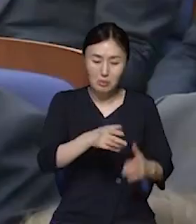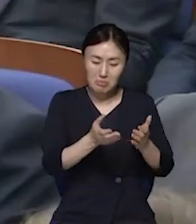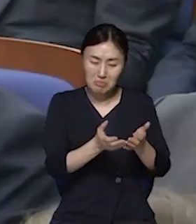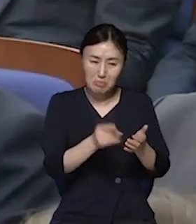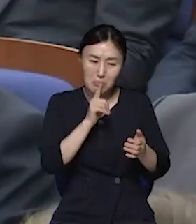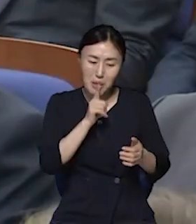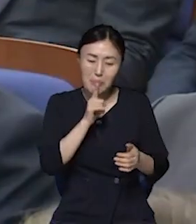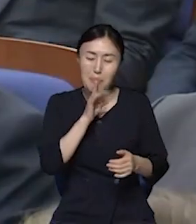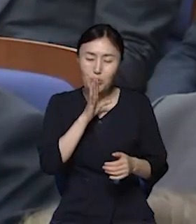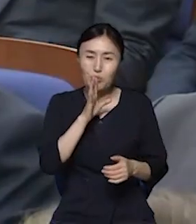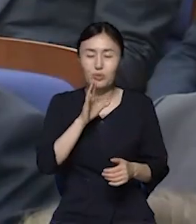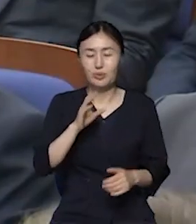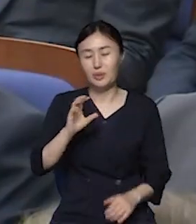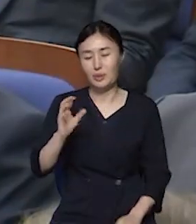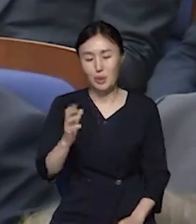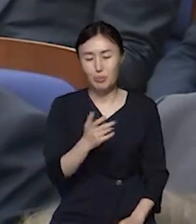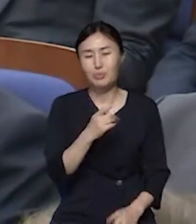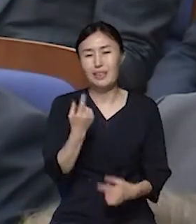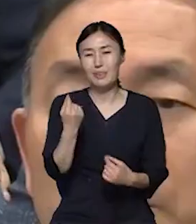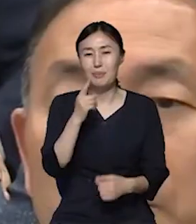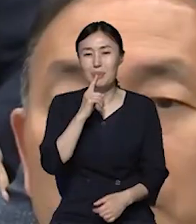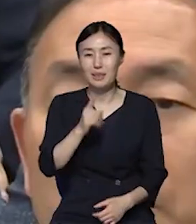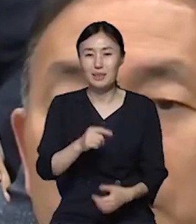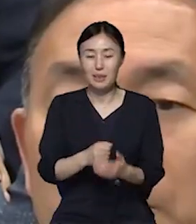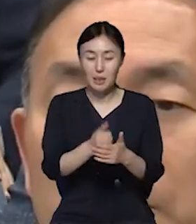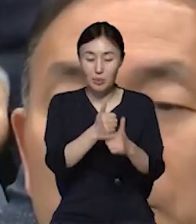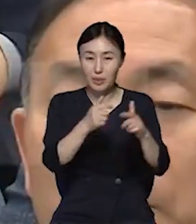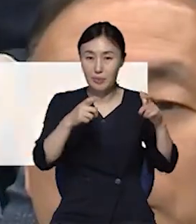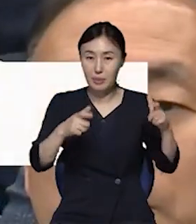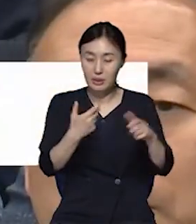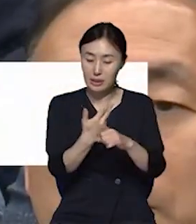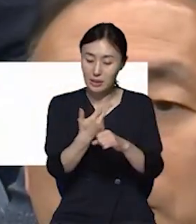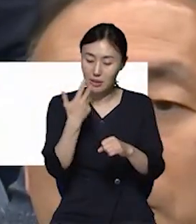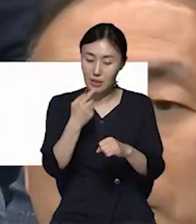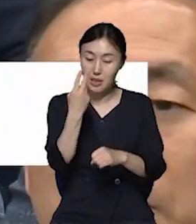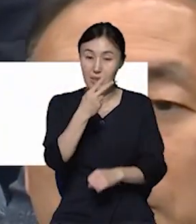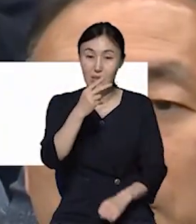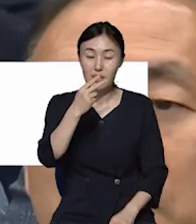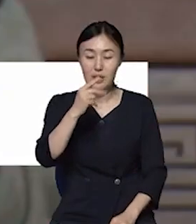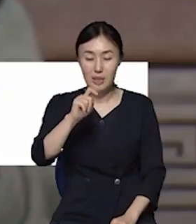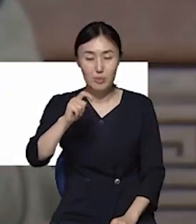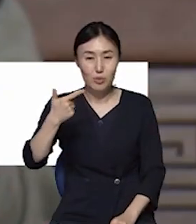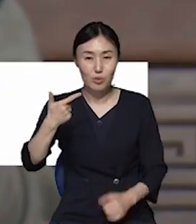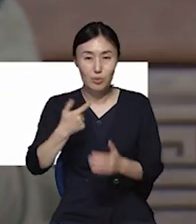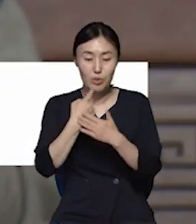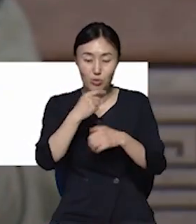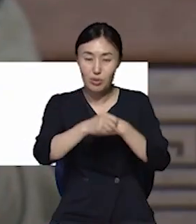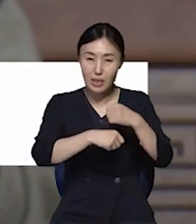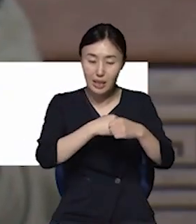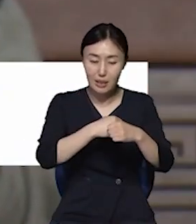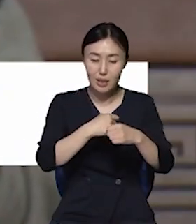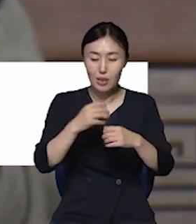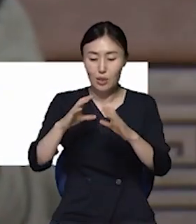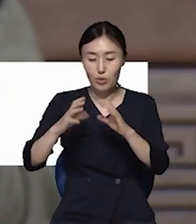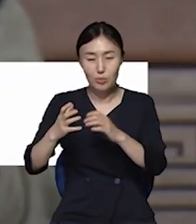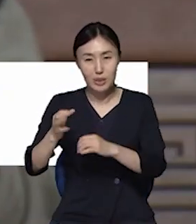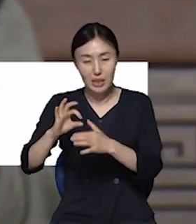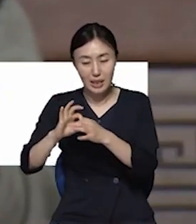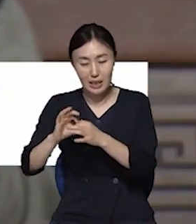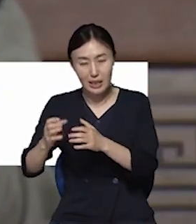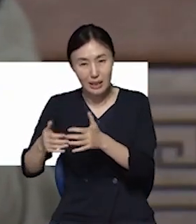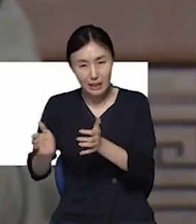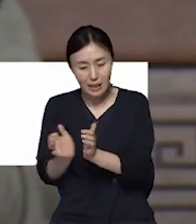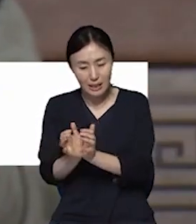불과하다고 일축했습니다. 호남은 7년여 전인 지난 2016년 민주당에서 국민의당으로 대규모 탈당이